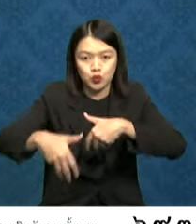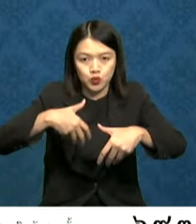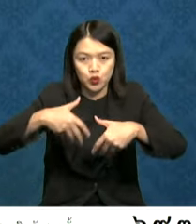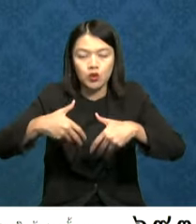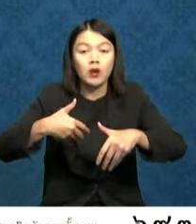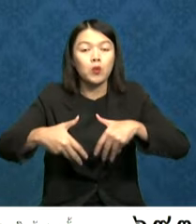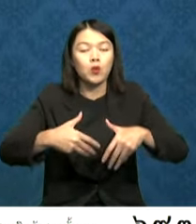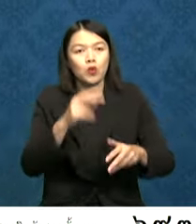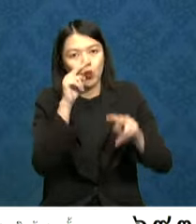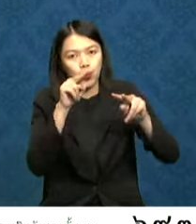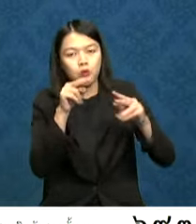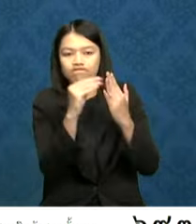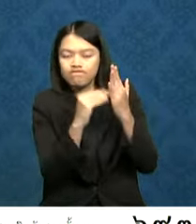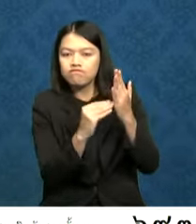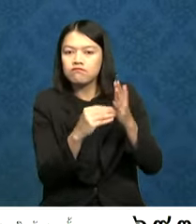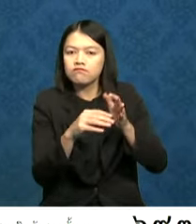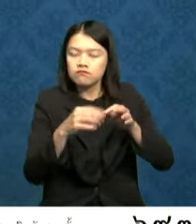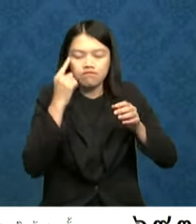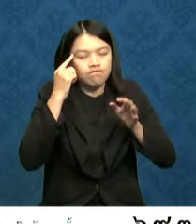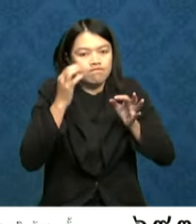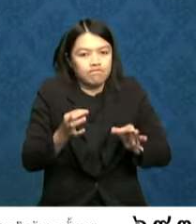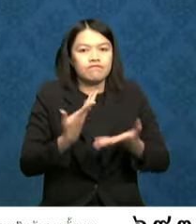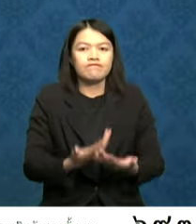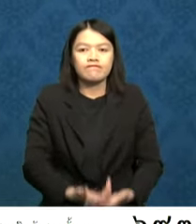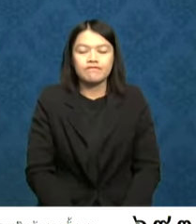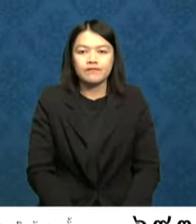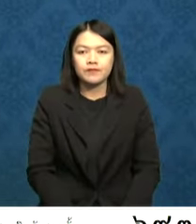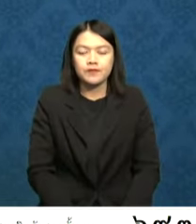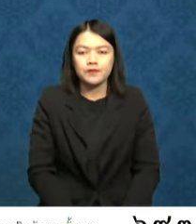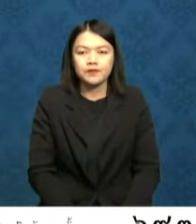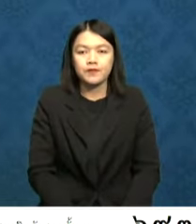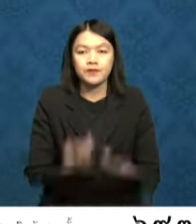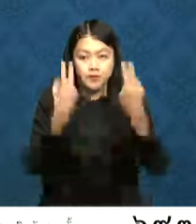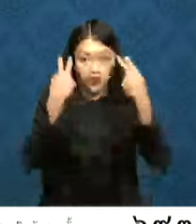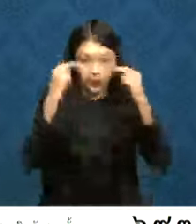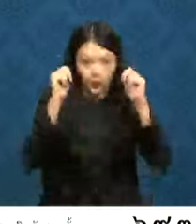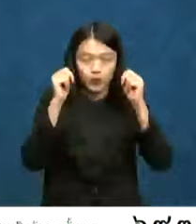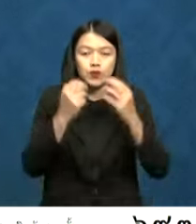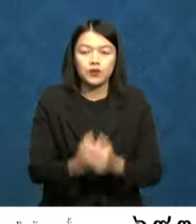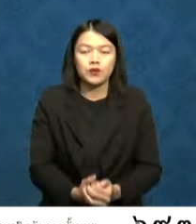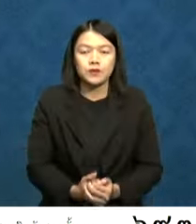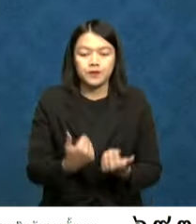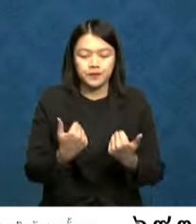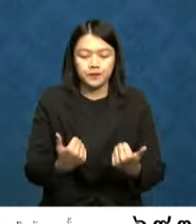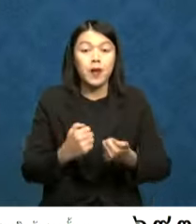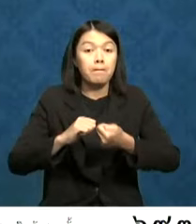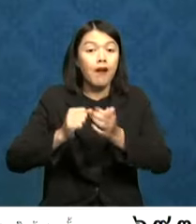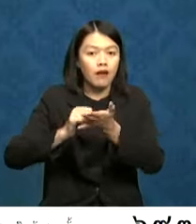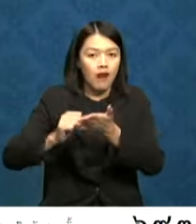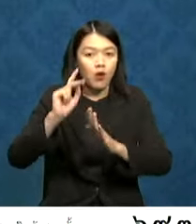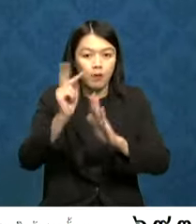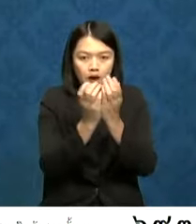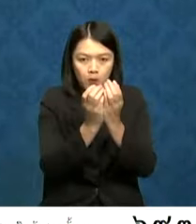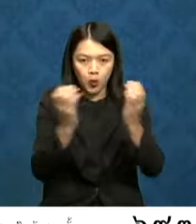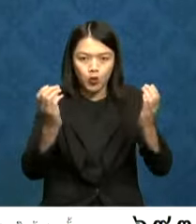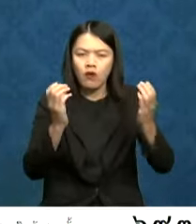มีประชาชนอยู่ในสมการการตัดสินใจมากขึ้นท่านนายกรัฐมนตรีครับนอกเหนือจากการแก้ไขรัฐธรรมนูญยัง